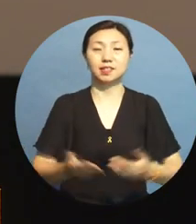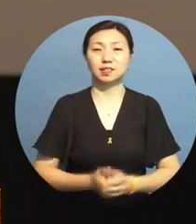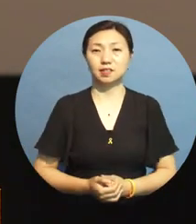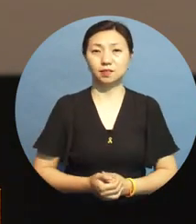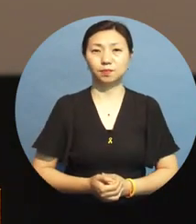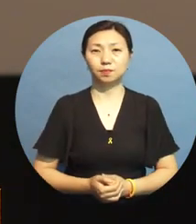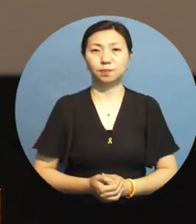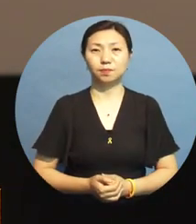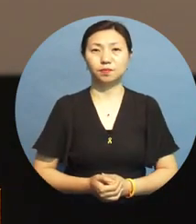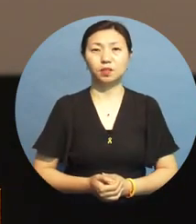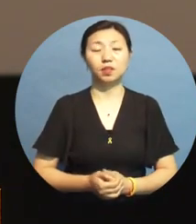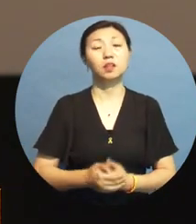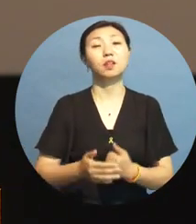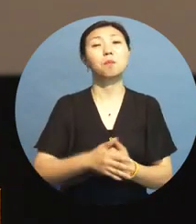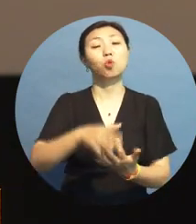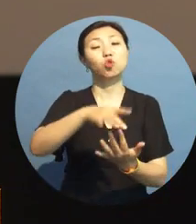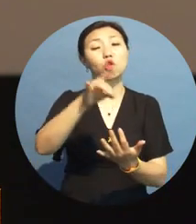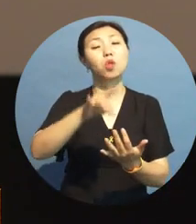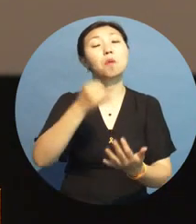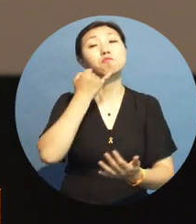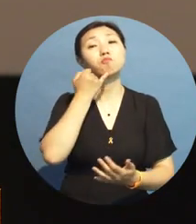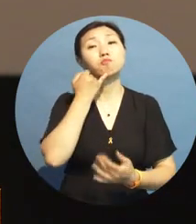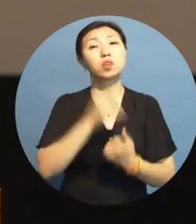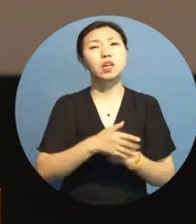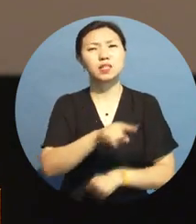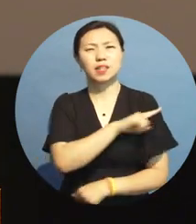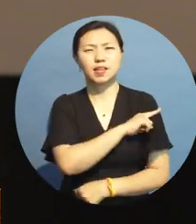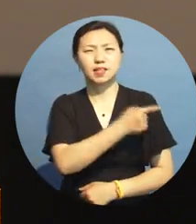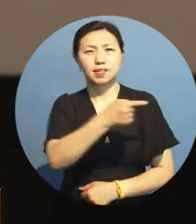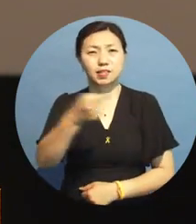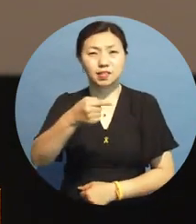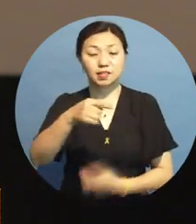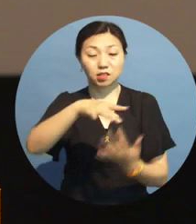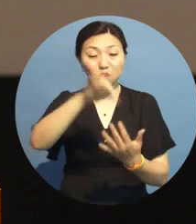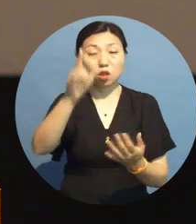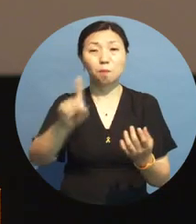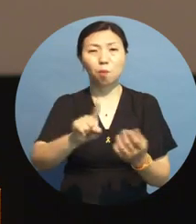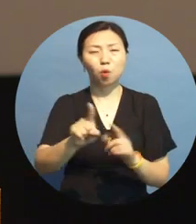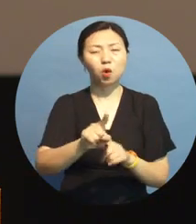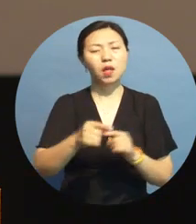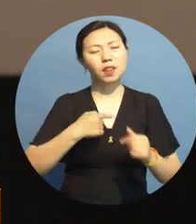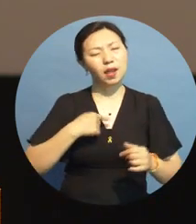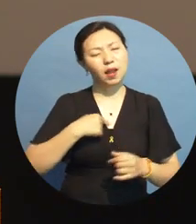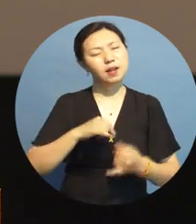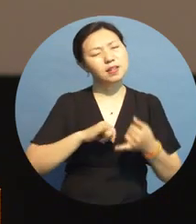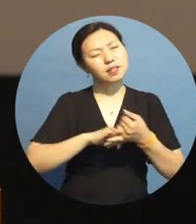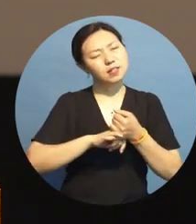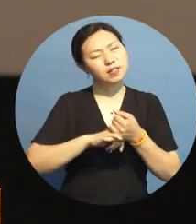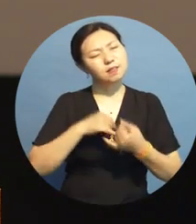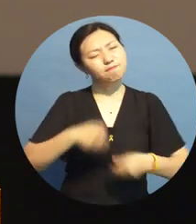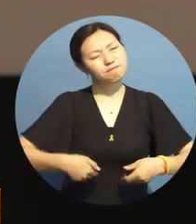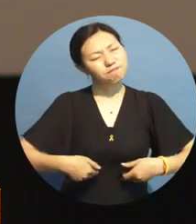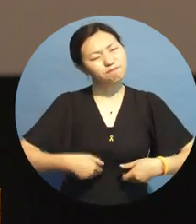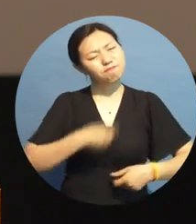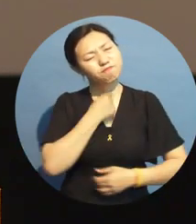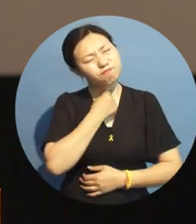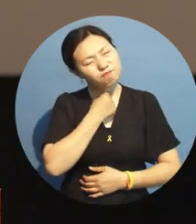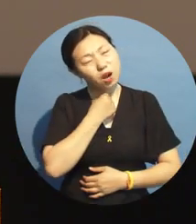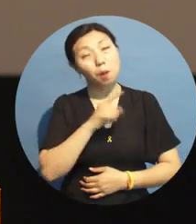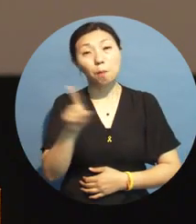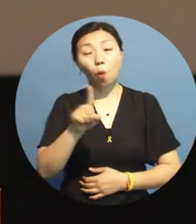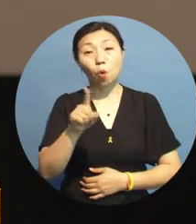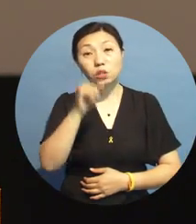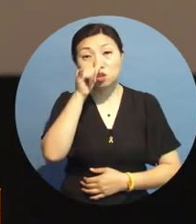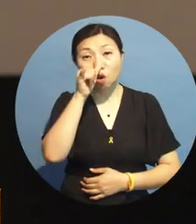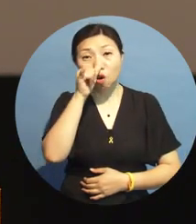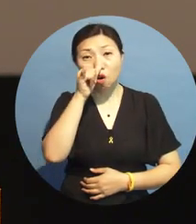그러니까 선택을 그렇게 하면 돼요. 맨 먼저 뭘 선택한다? 뭐가 꼭 하고 싶나? 이거 있으면 그걸 한다. 네.